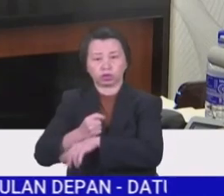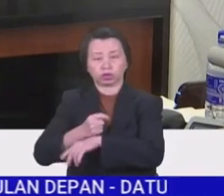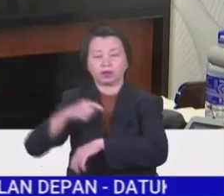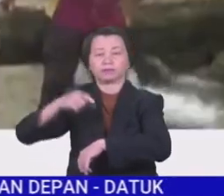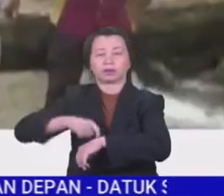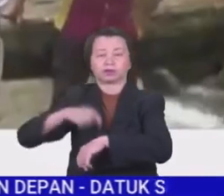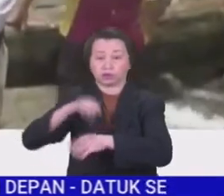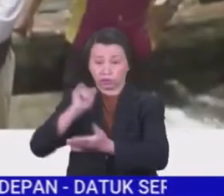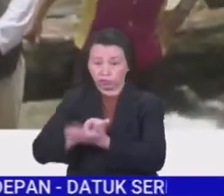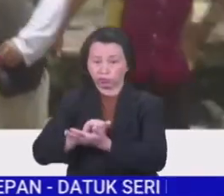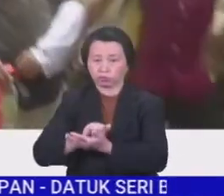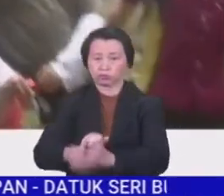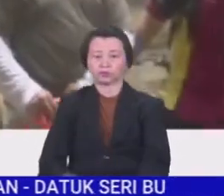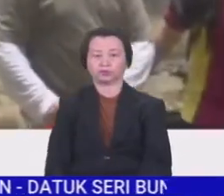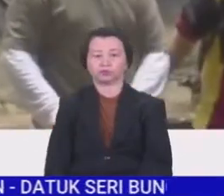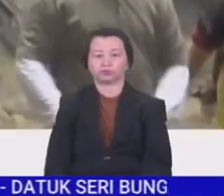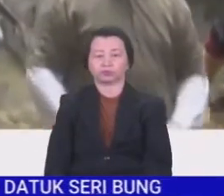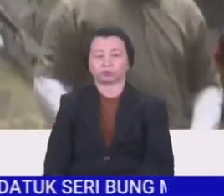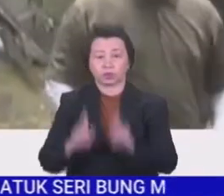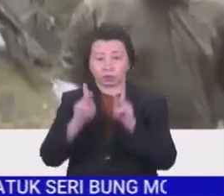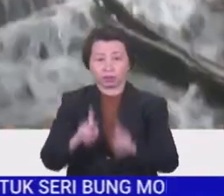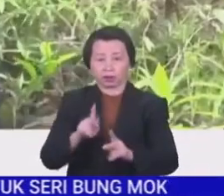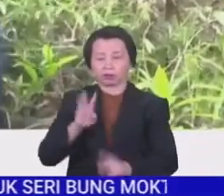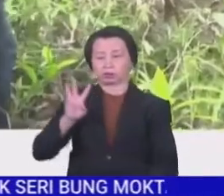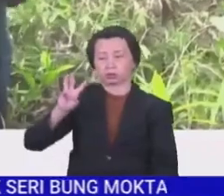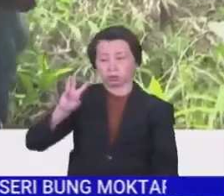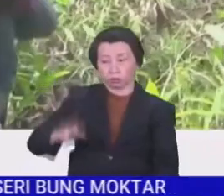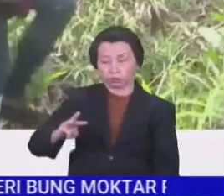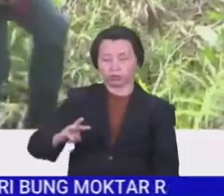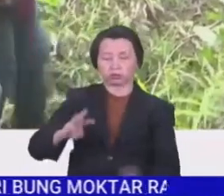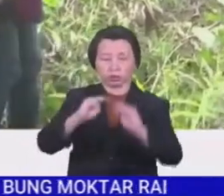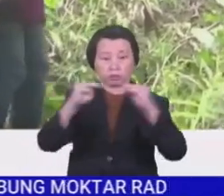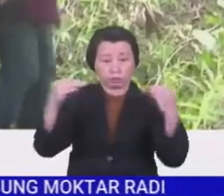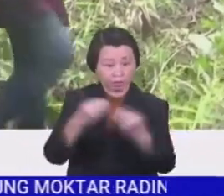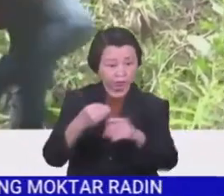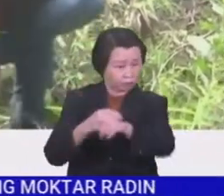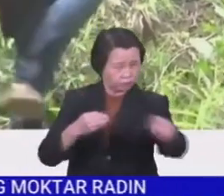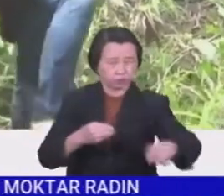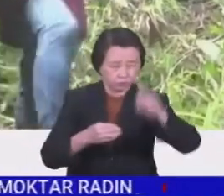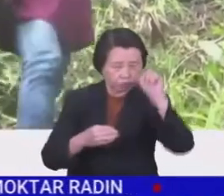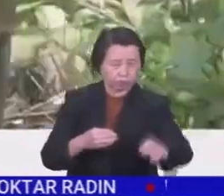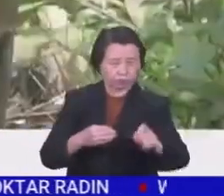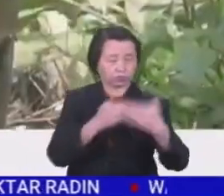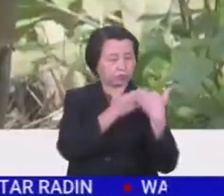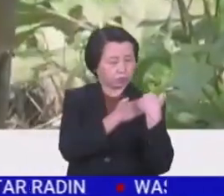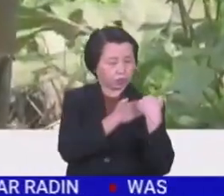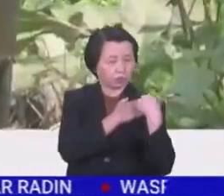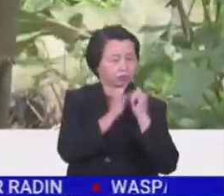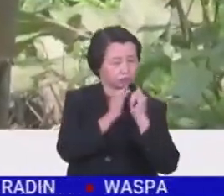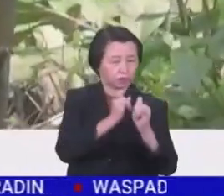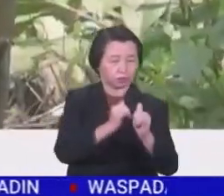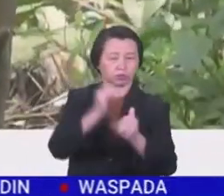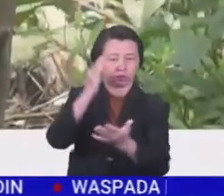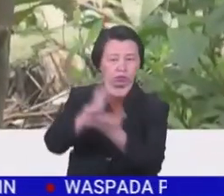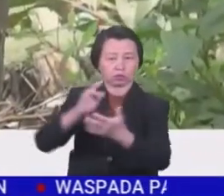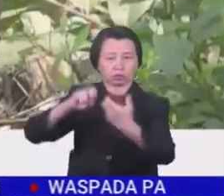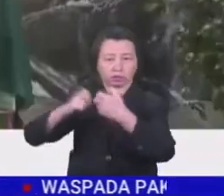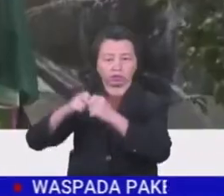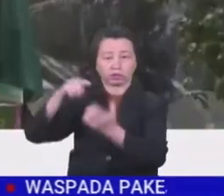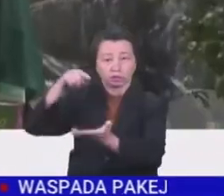masa itulah. Bukan sahaja pihak berwajib, masyarakat juga wajar memainkan peranan dalam menangani isu